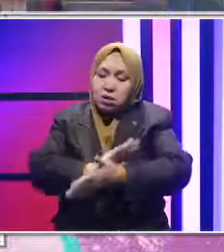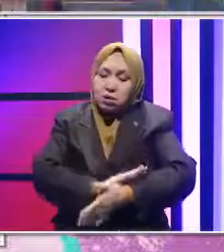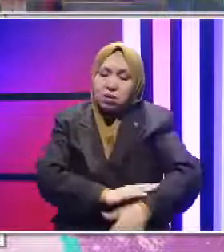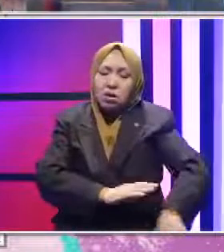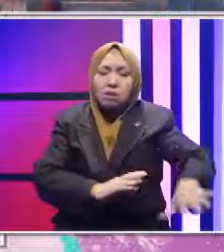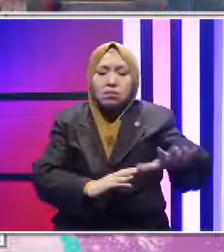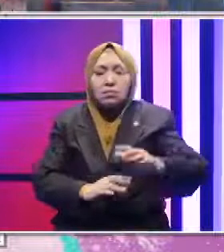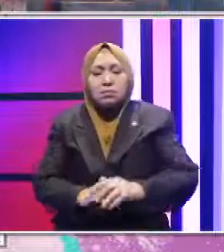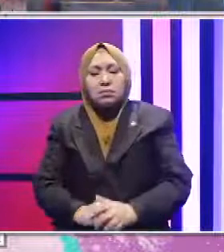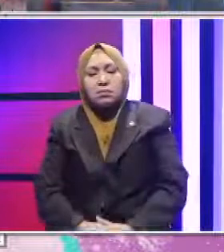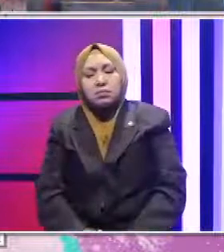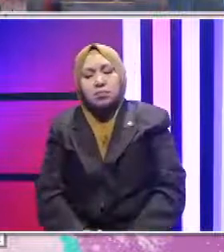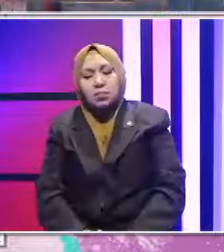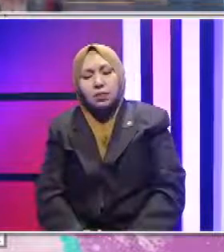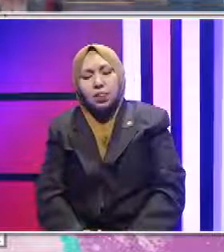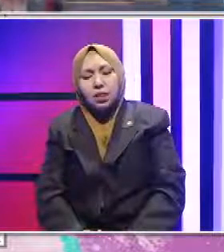فعدلك